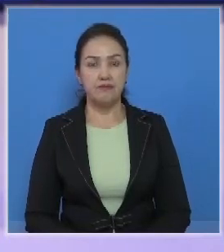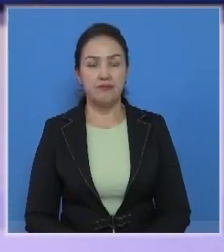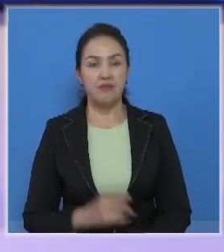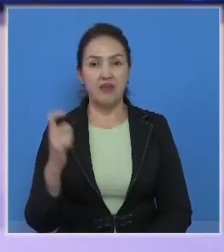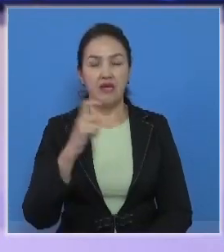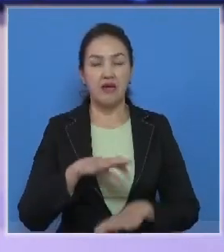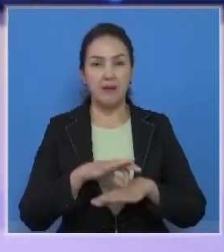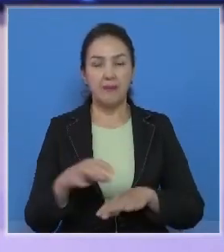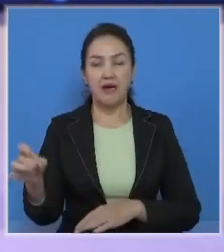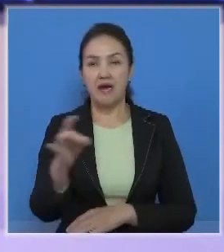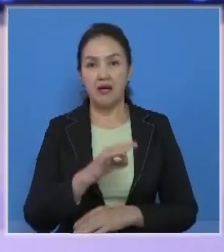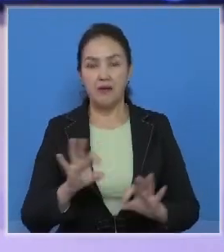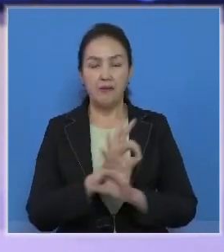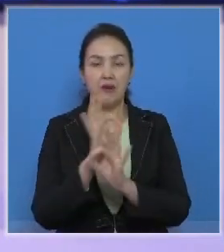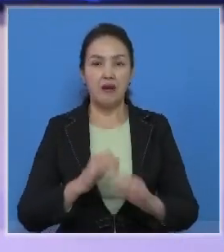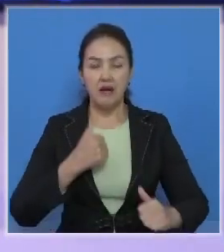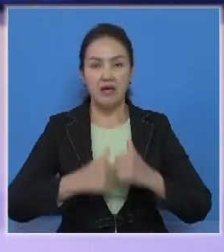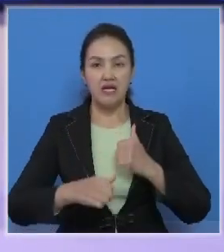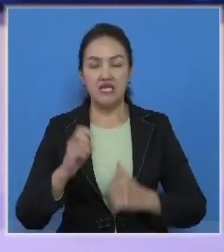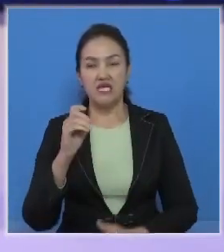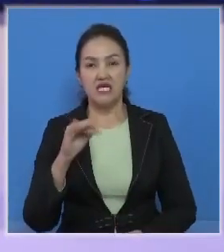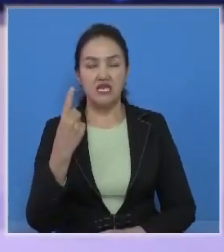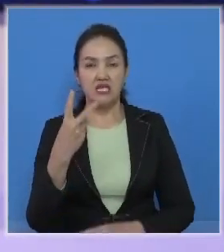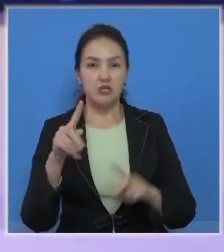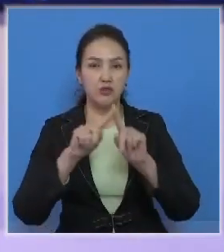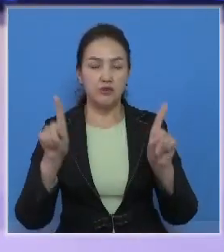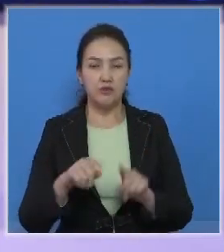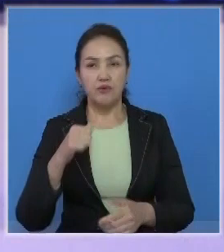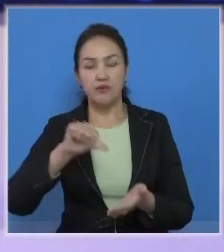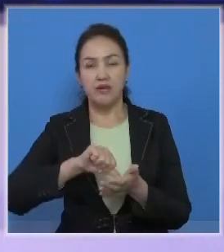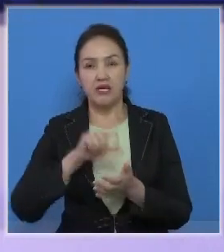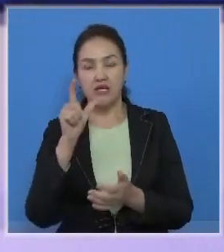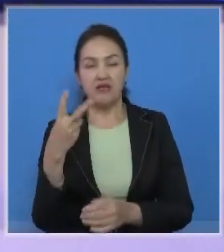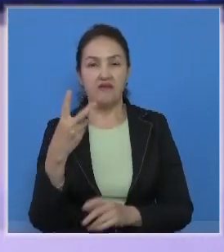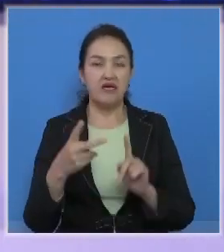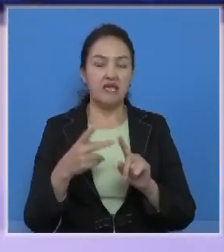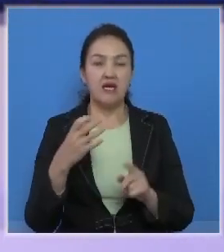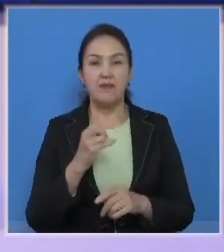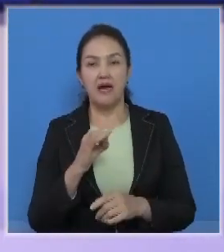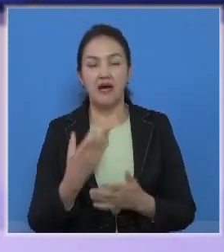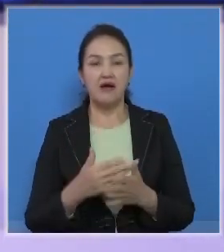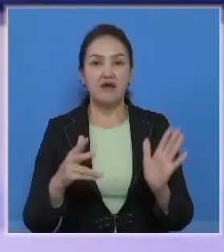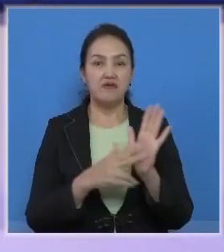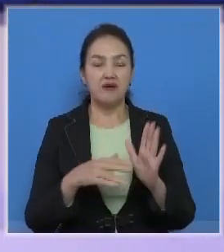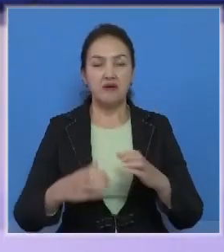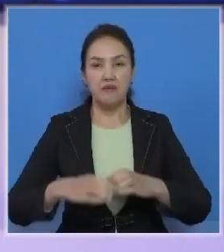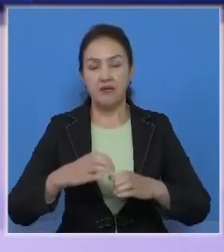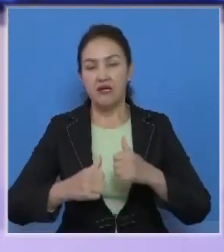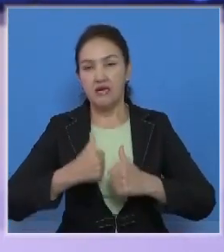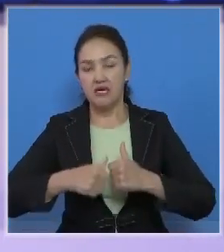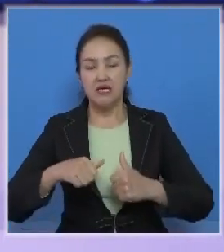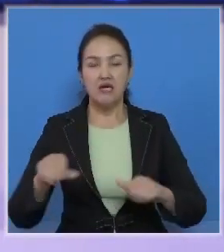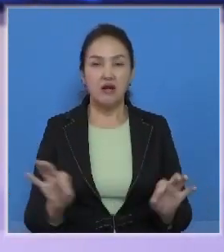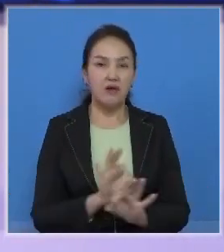в храм Тау прошел районный песенный конкурсы Ека желдос участники состязались в два этапа 8 соревнующихся пар исполнили сначала